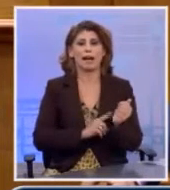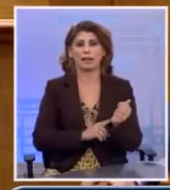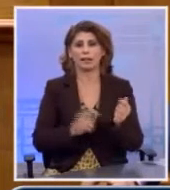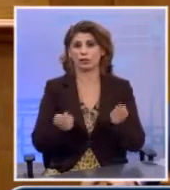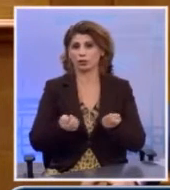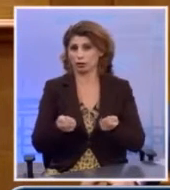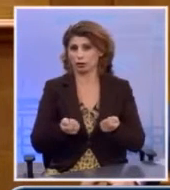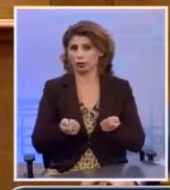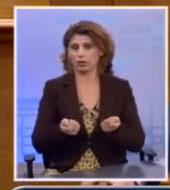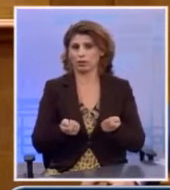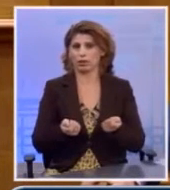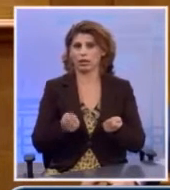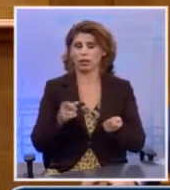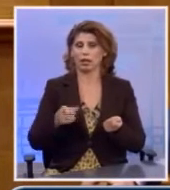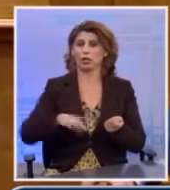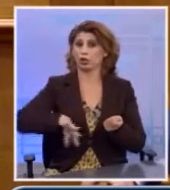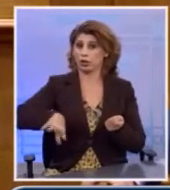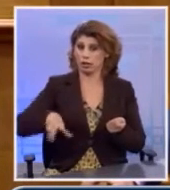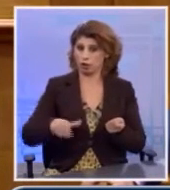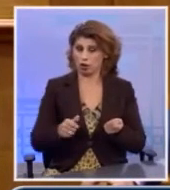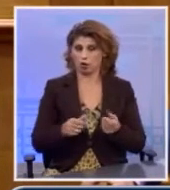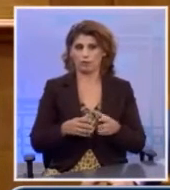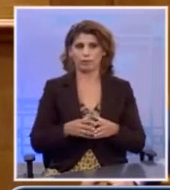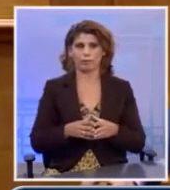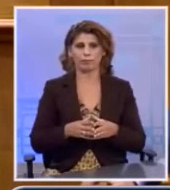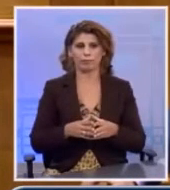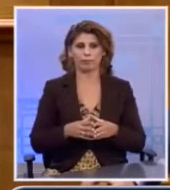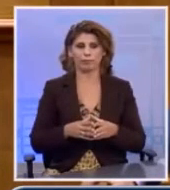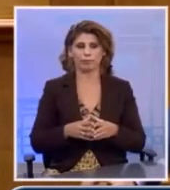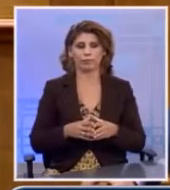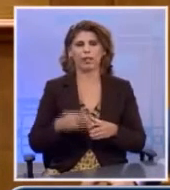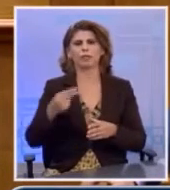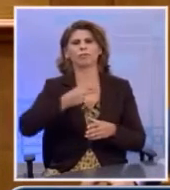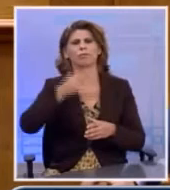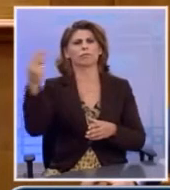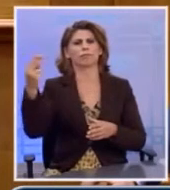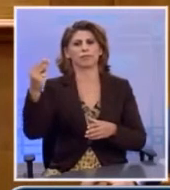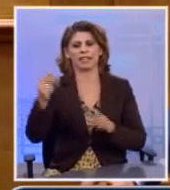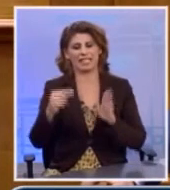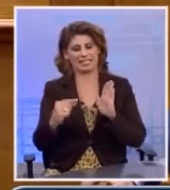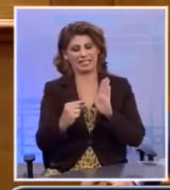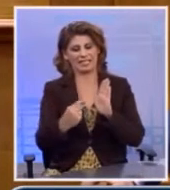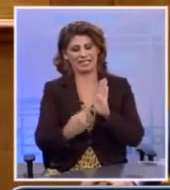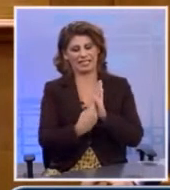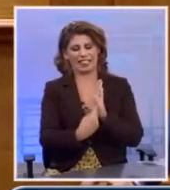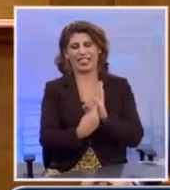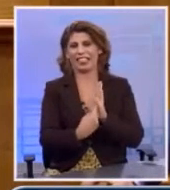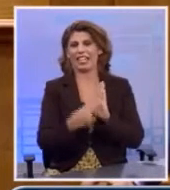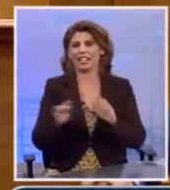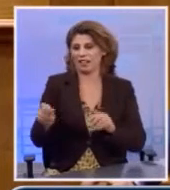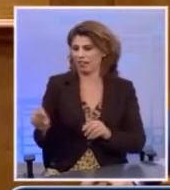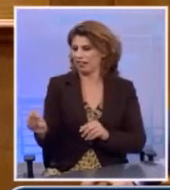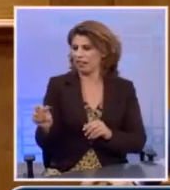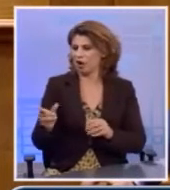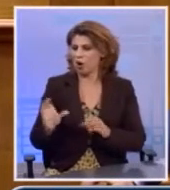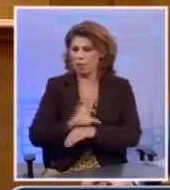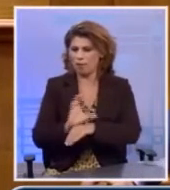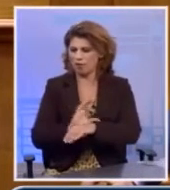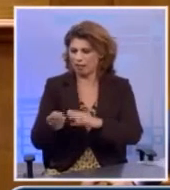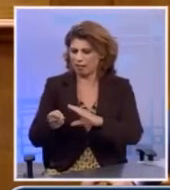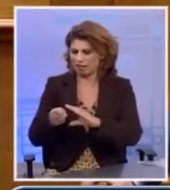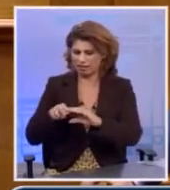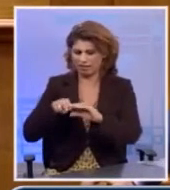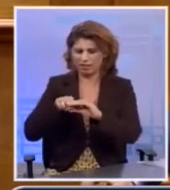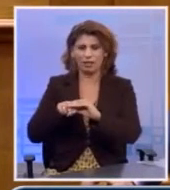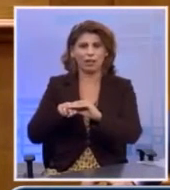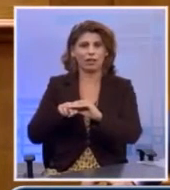τους, της χρήσης των ληστών, των περίφημων στικακίων και των ληστών από τις φορολογικές